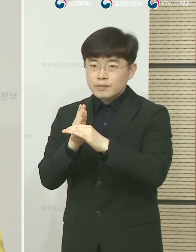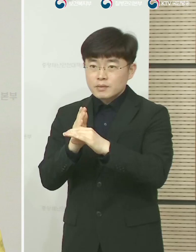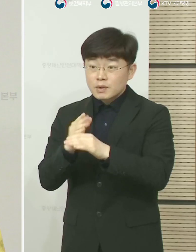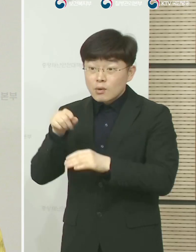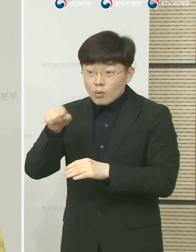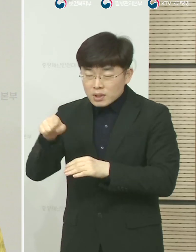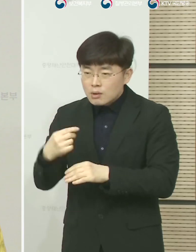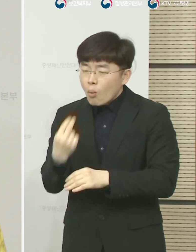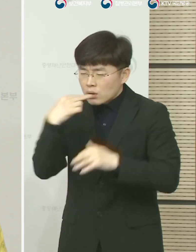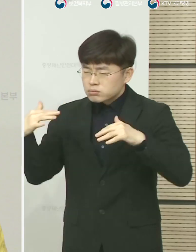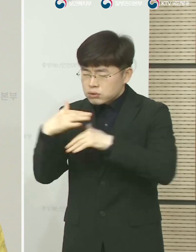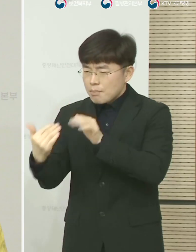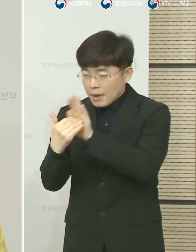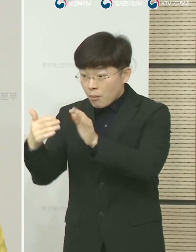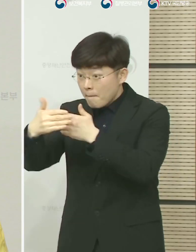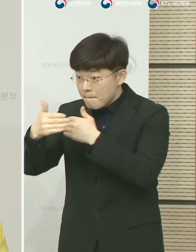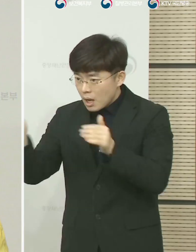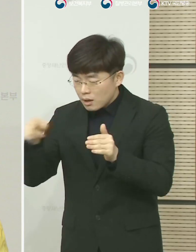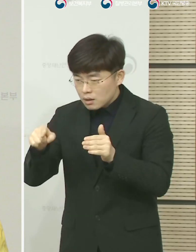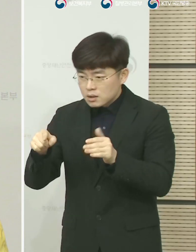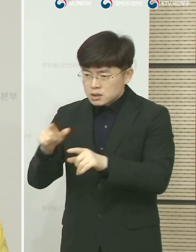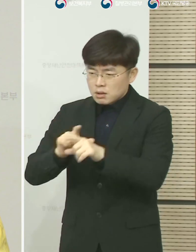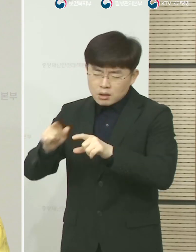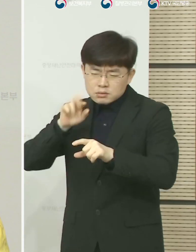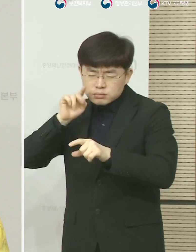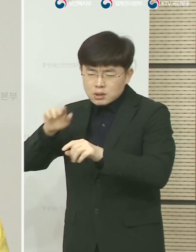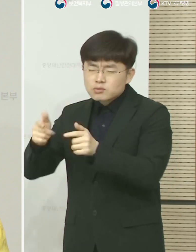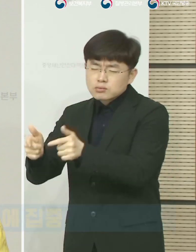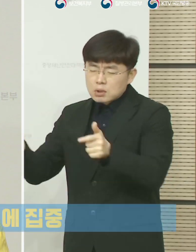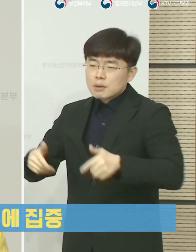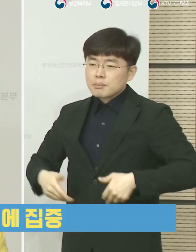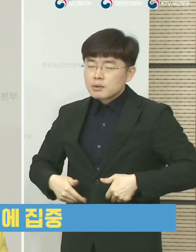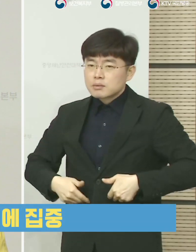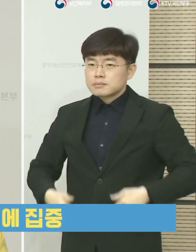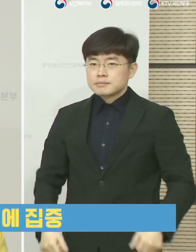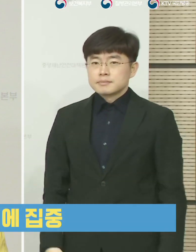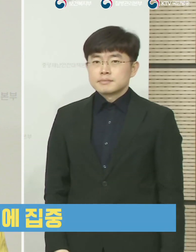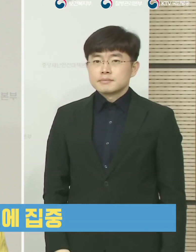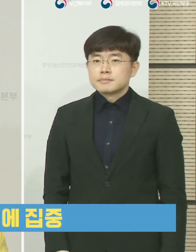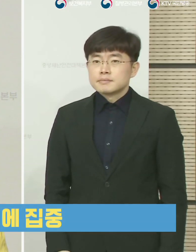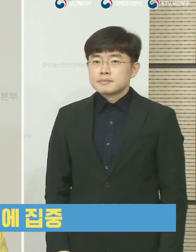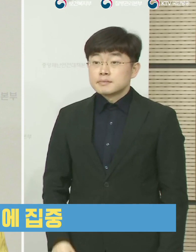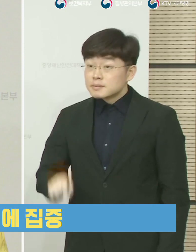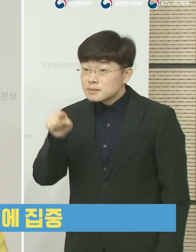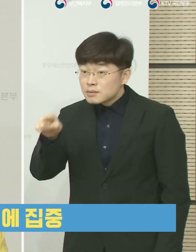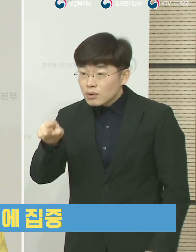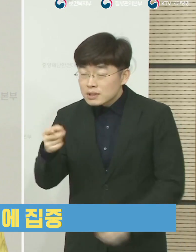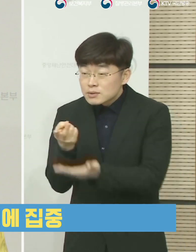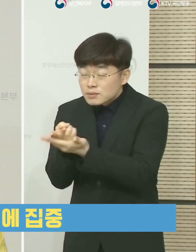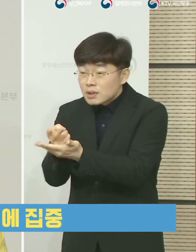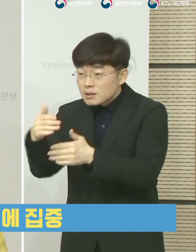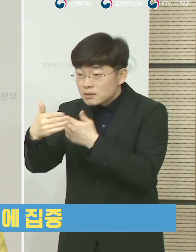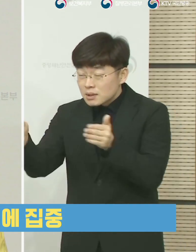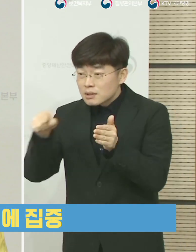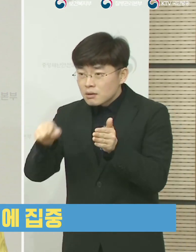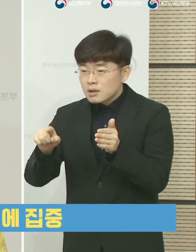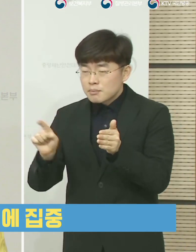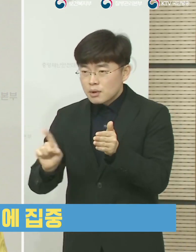병상은 저희가 이제 주의 깊게 바라보고 있고 또한 이제 중환자용 음압 치료 병상이 대부분 다